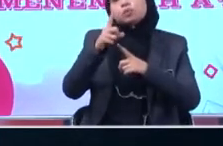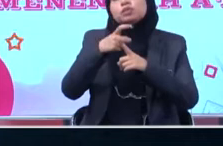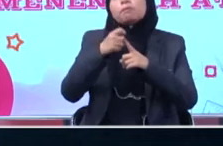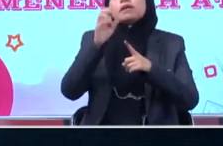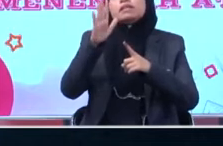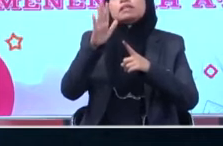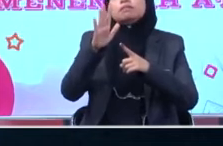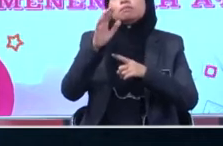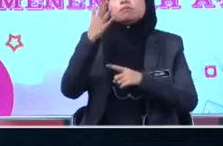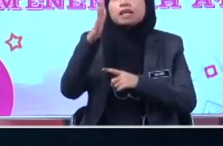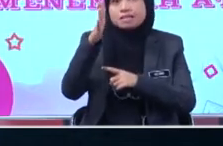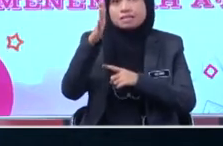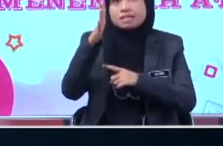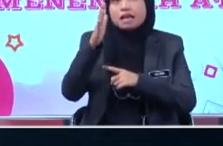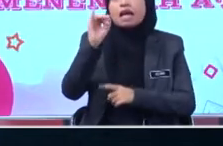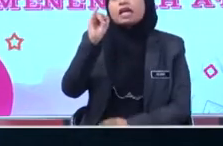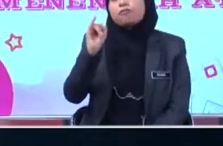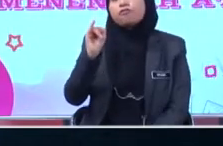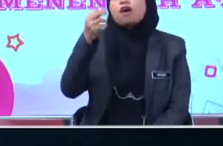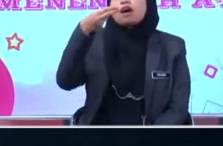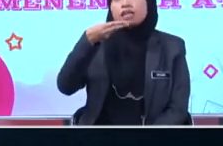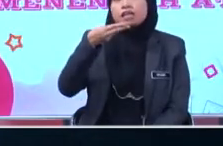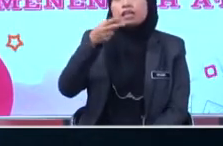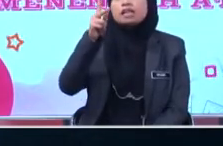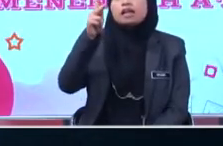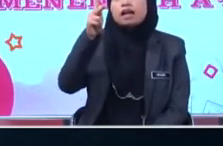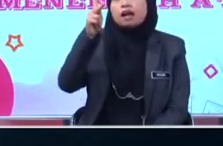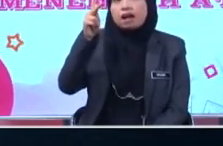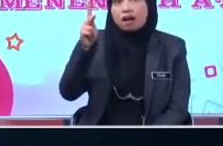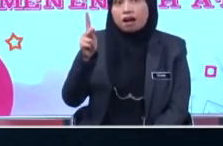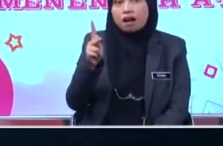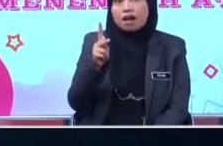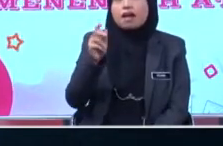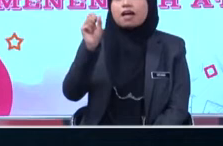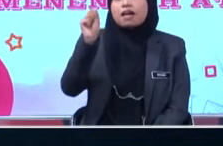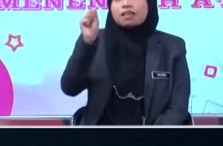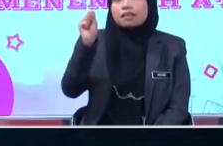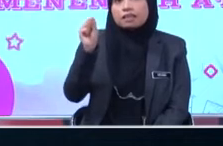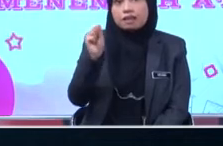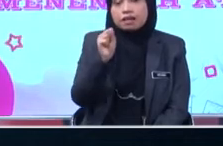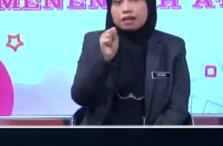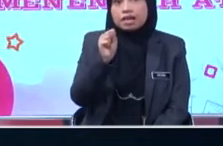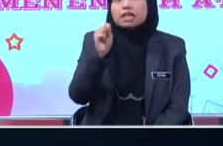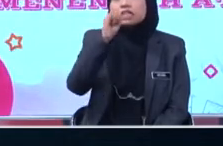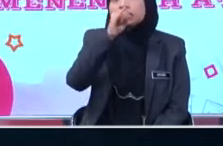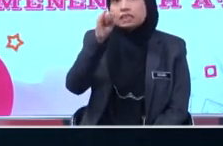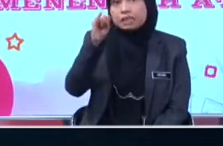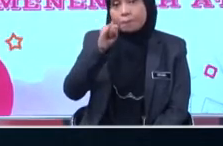ikhfa Haqiqi kede menu hurufnya adalah tap sel gym